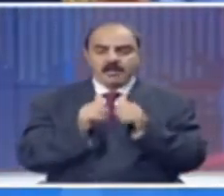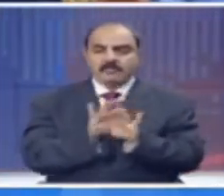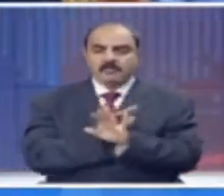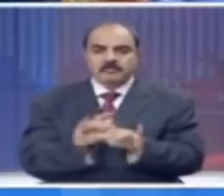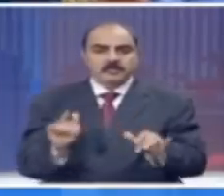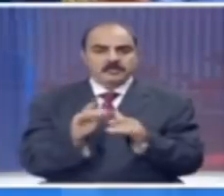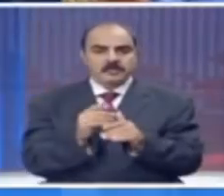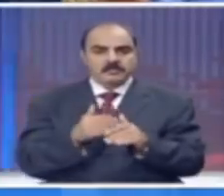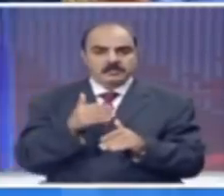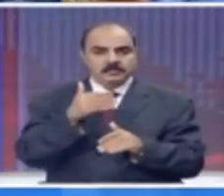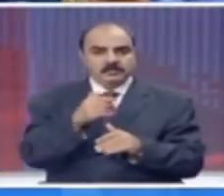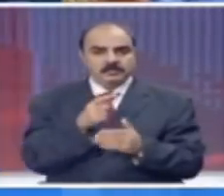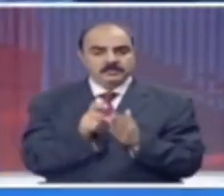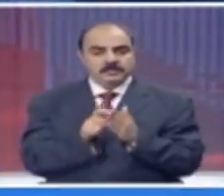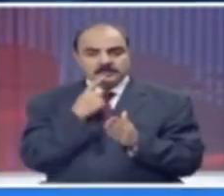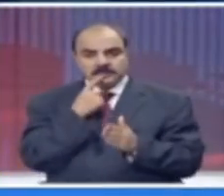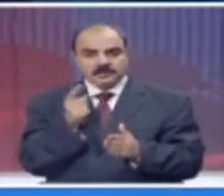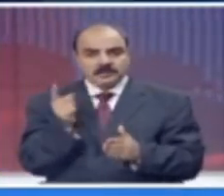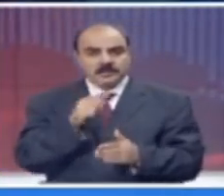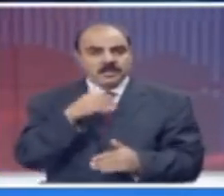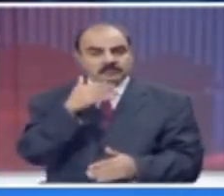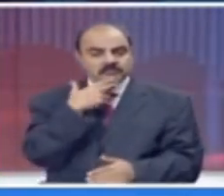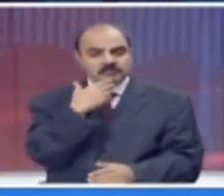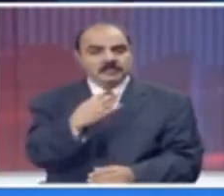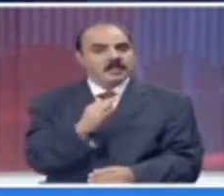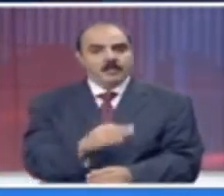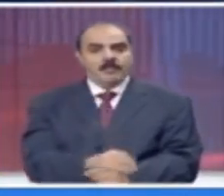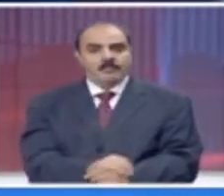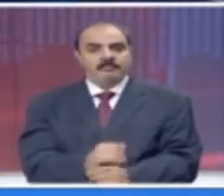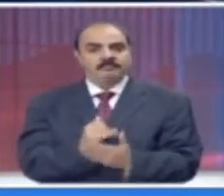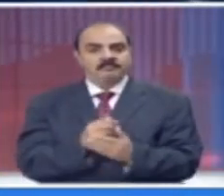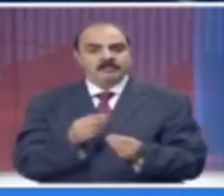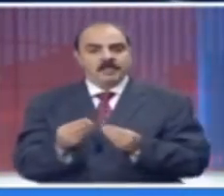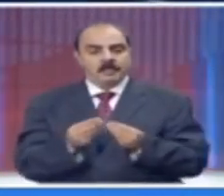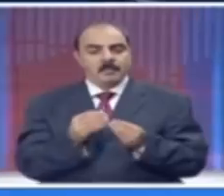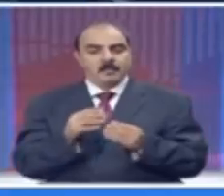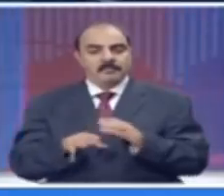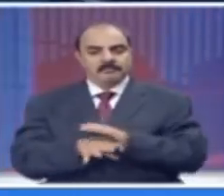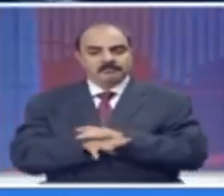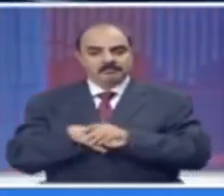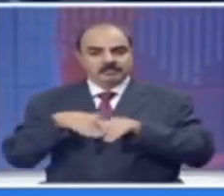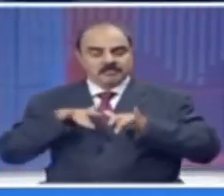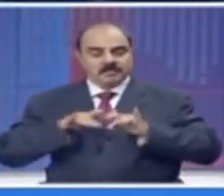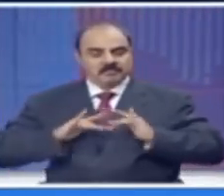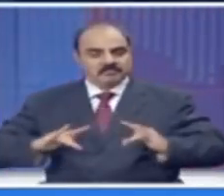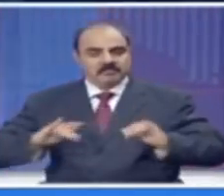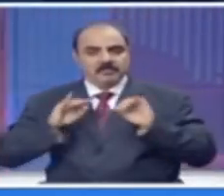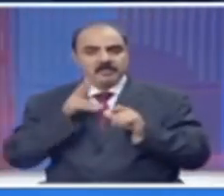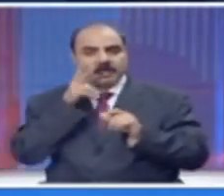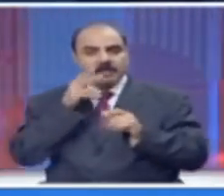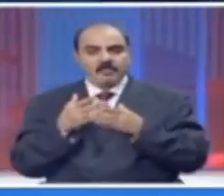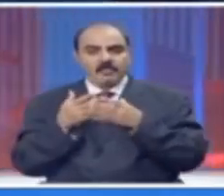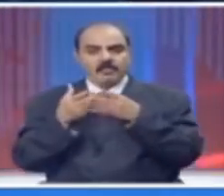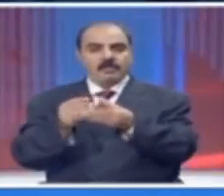مظلة كبيرة للدراسات القانونية والسياسية في هذه الفترة وللسنوات المقبلة مؤكدا الاستعداد